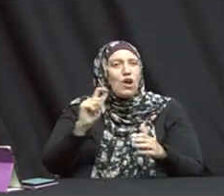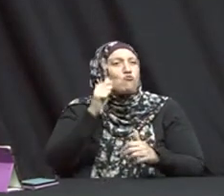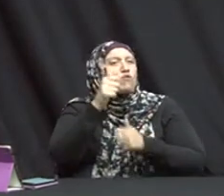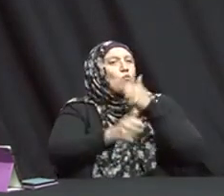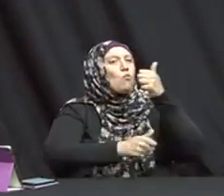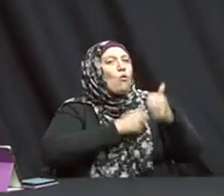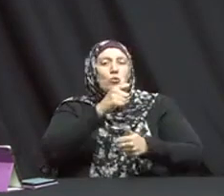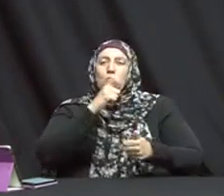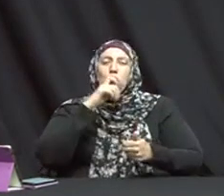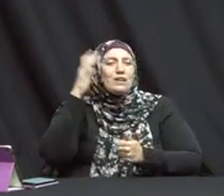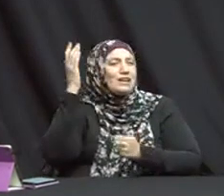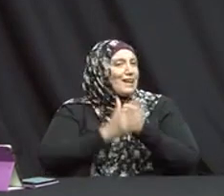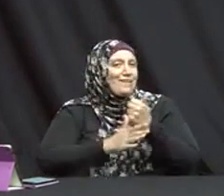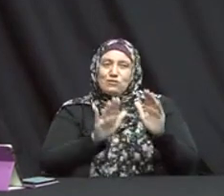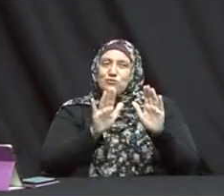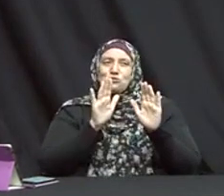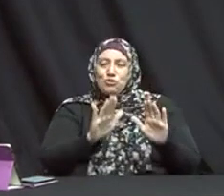إلا